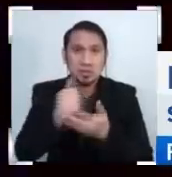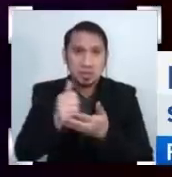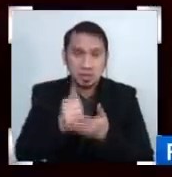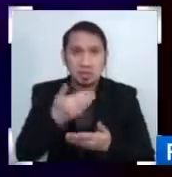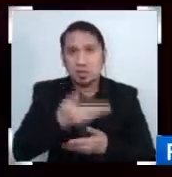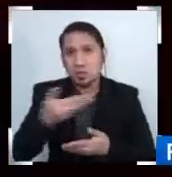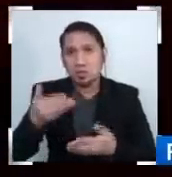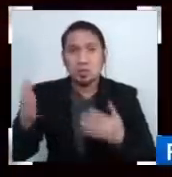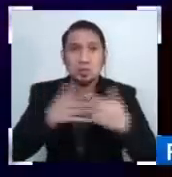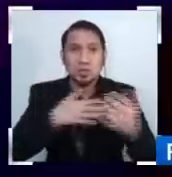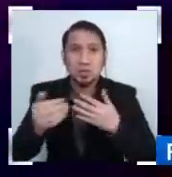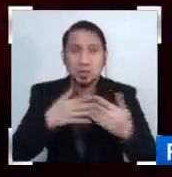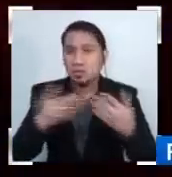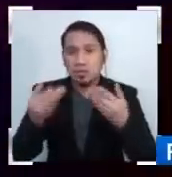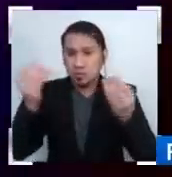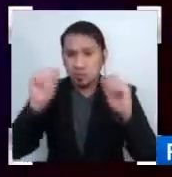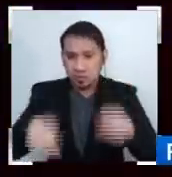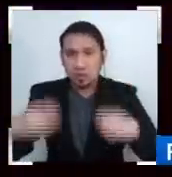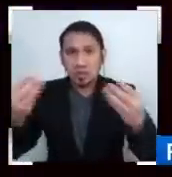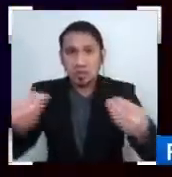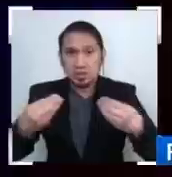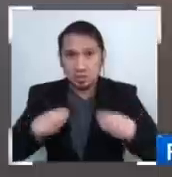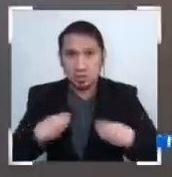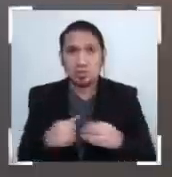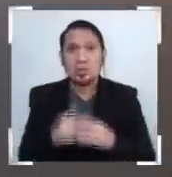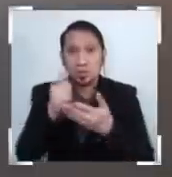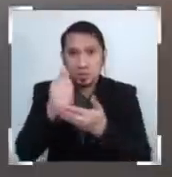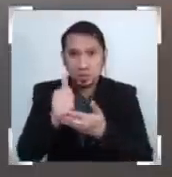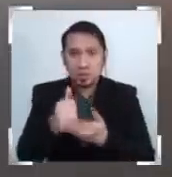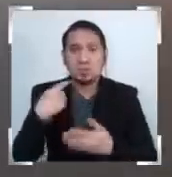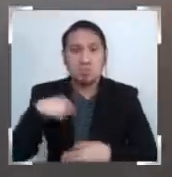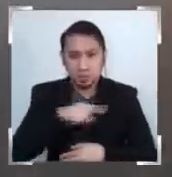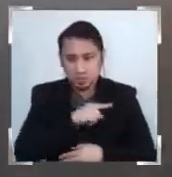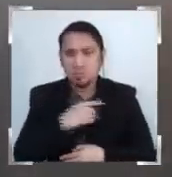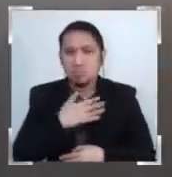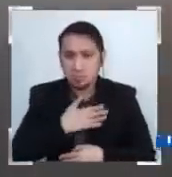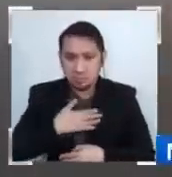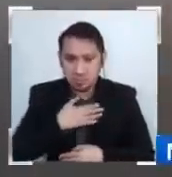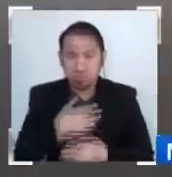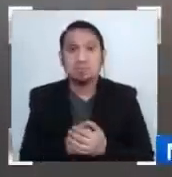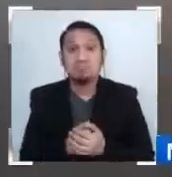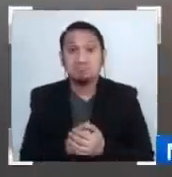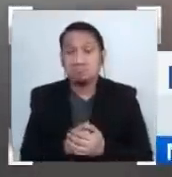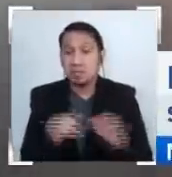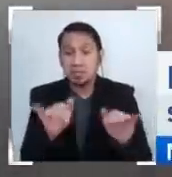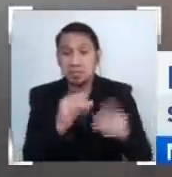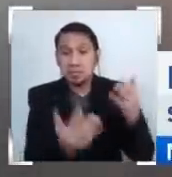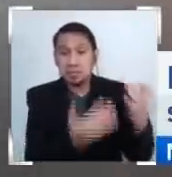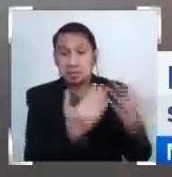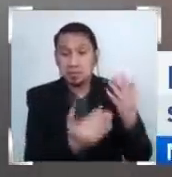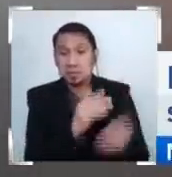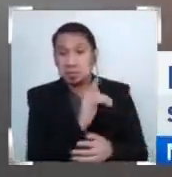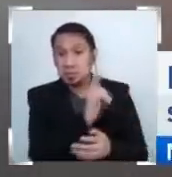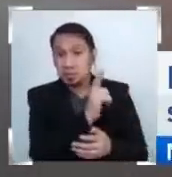yung maibibigay nyo. Kung ano makakaya nyo, matulungan nyo lang po kami. Nilamon din ng apoy ang 20 bahay sa Santa Ana,